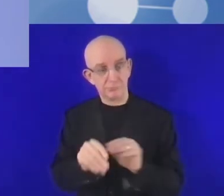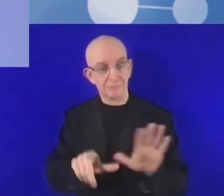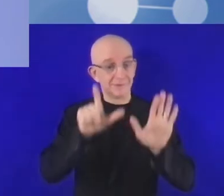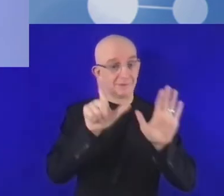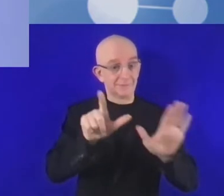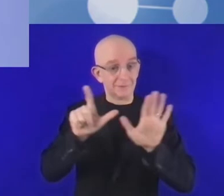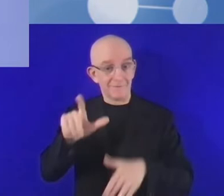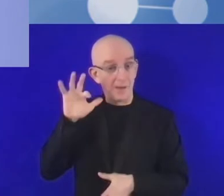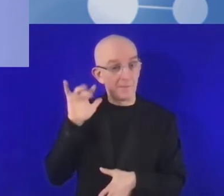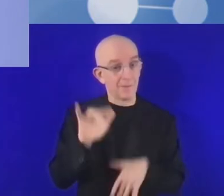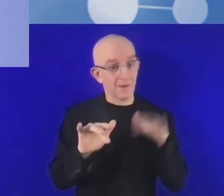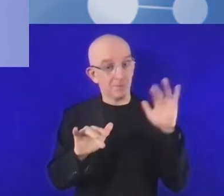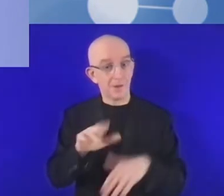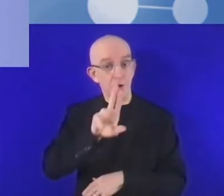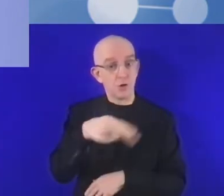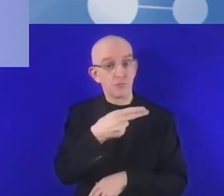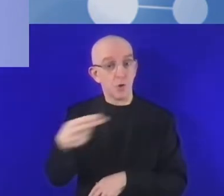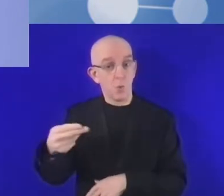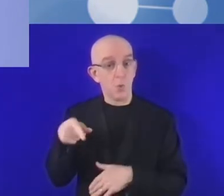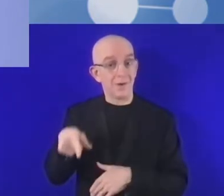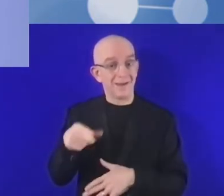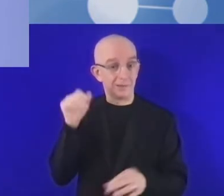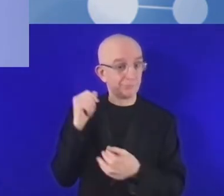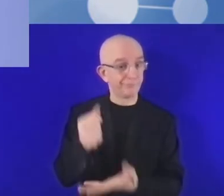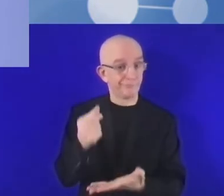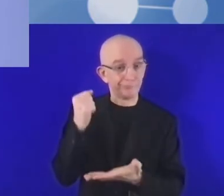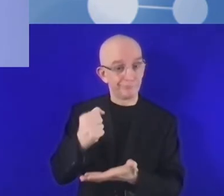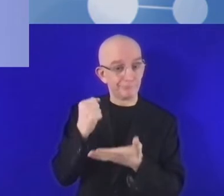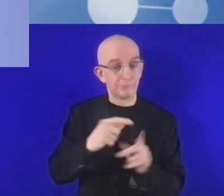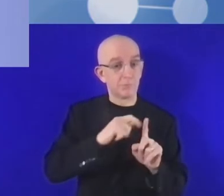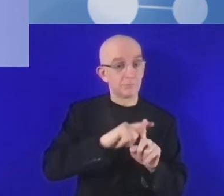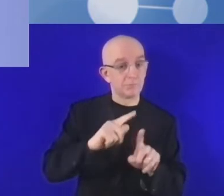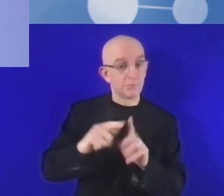个气候变化这等方面，我们都提供融资。